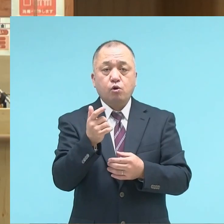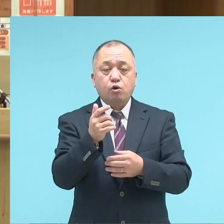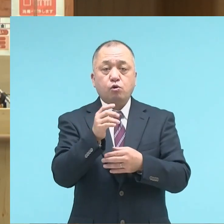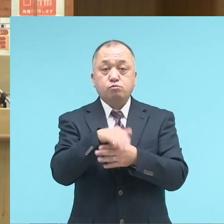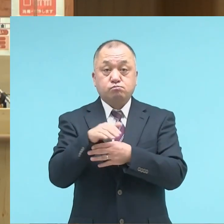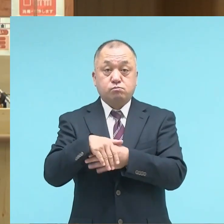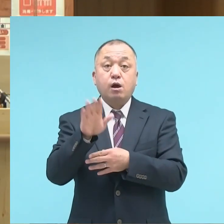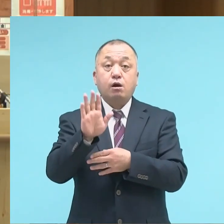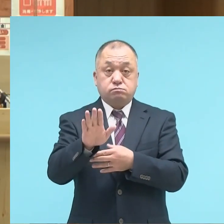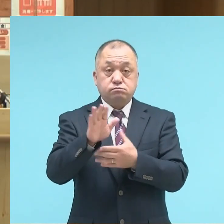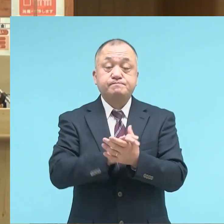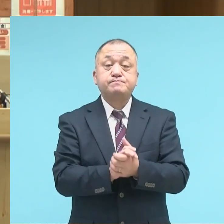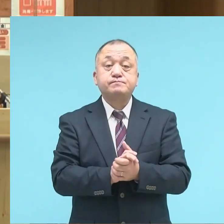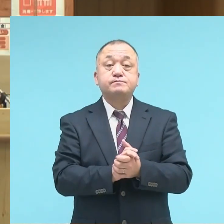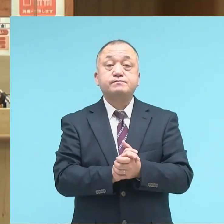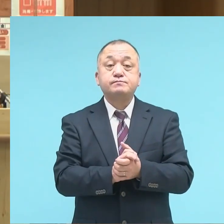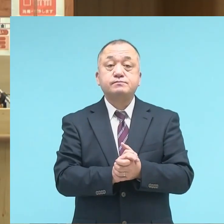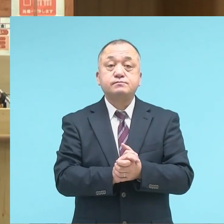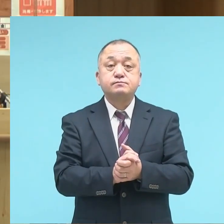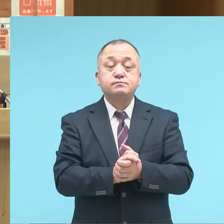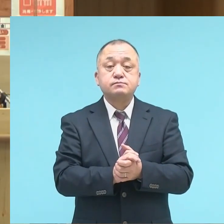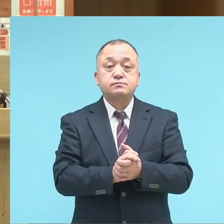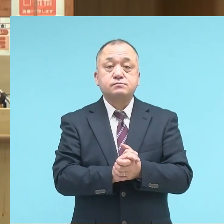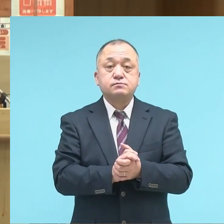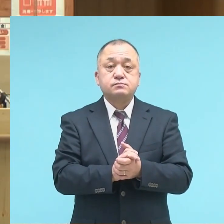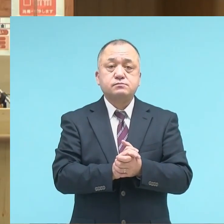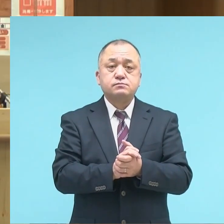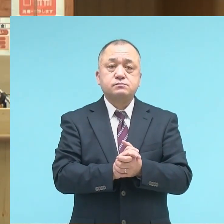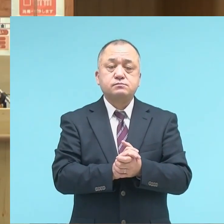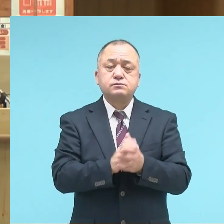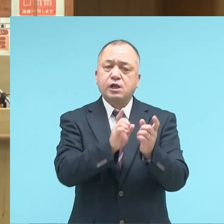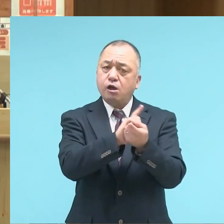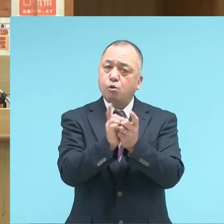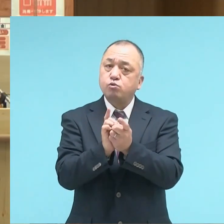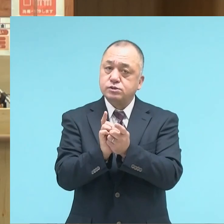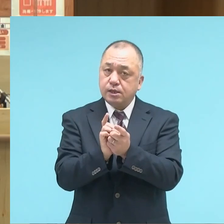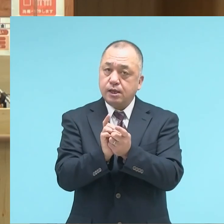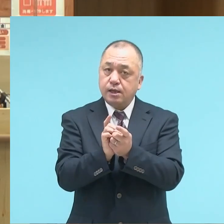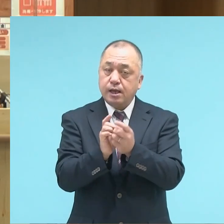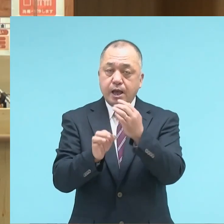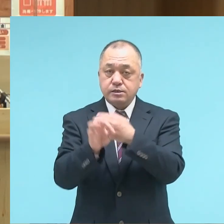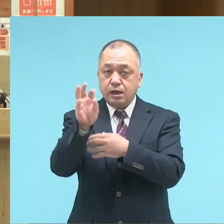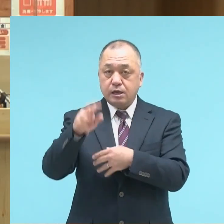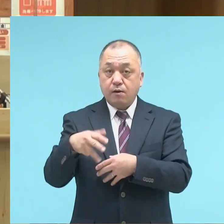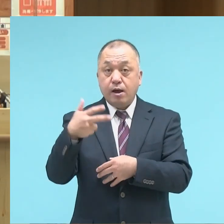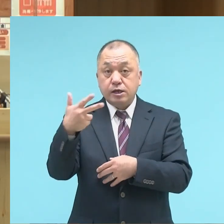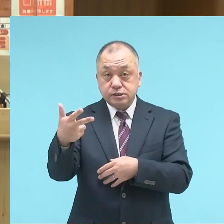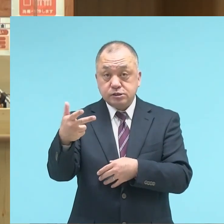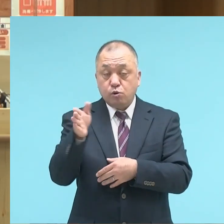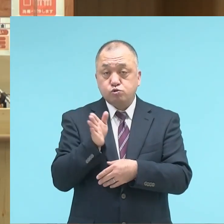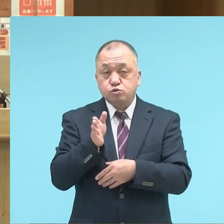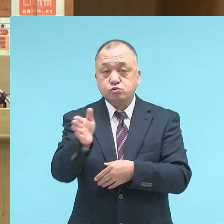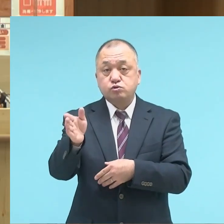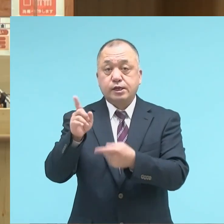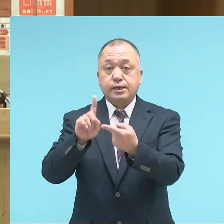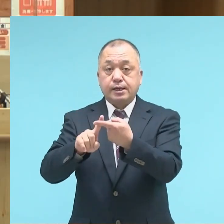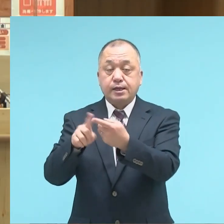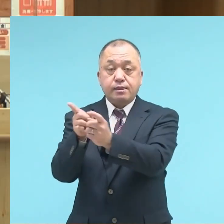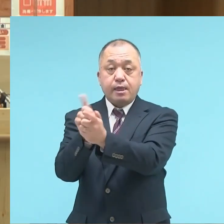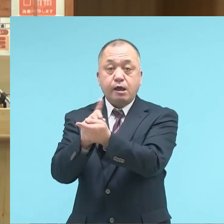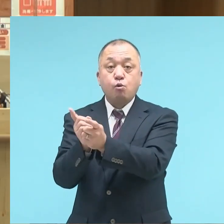で、対応として、何か旭川市に対する直接的な対応で、何かそ